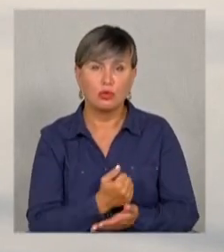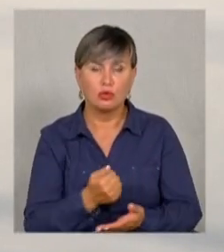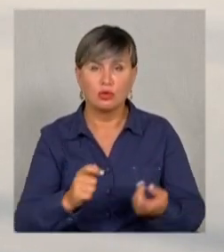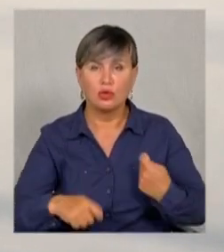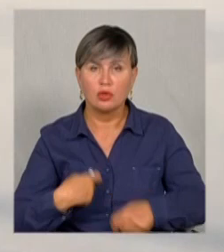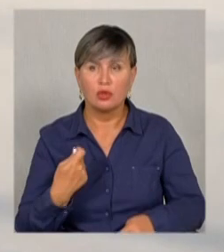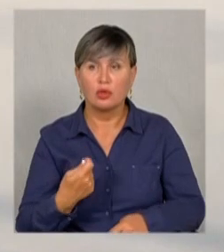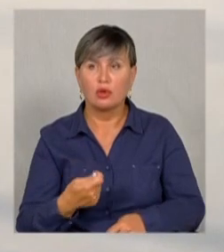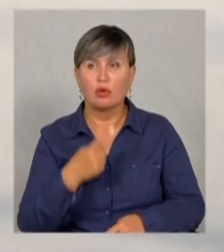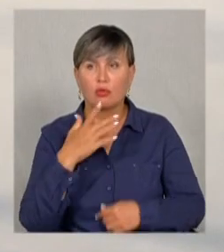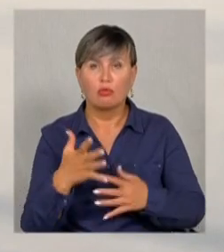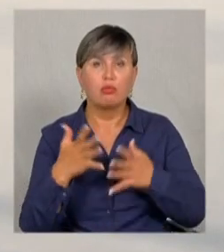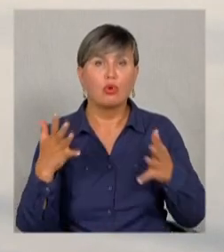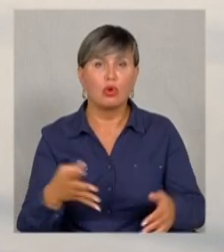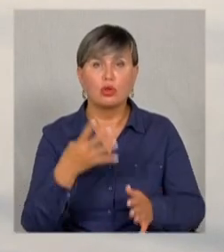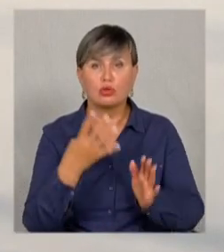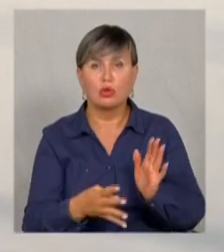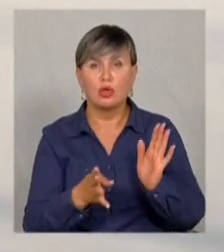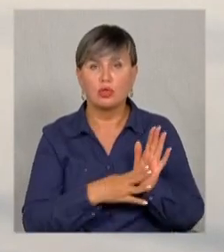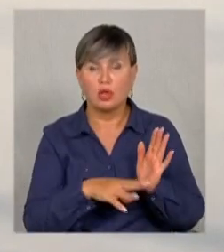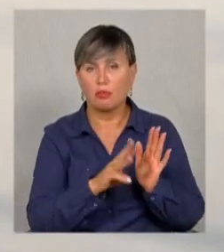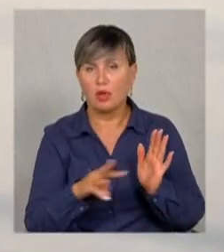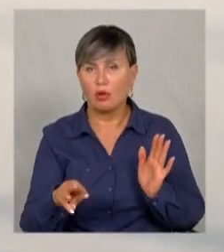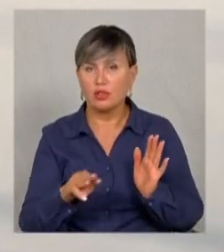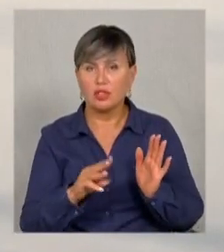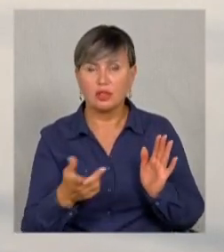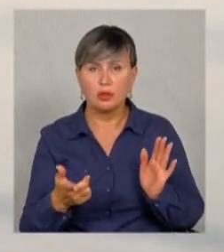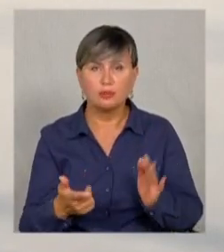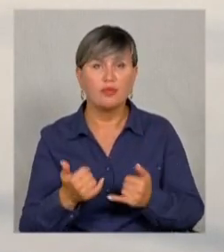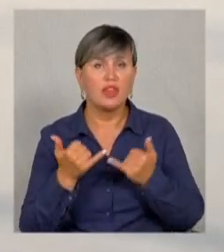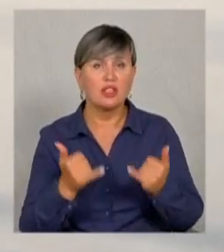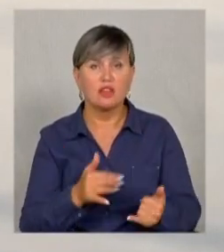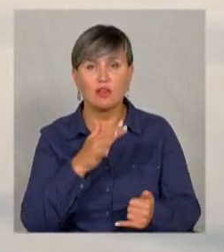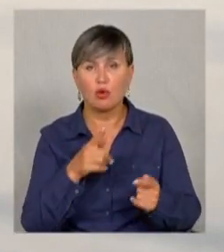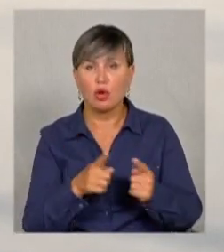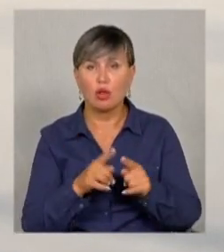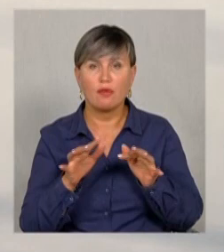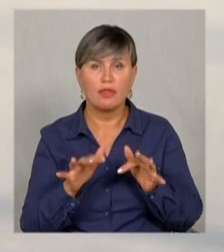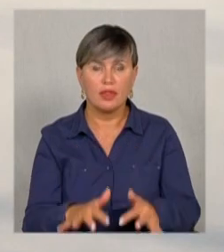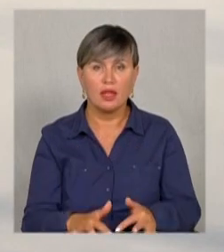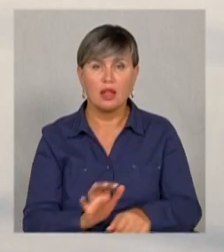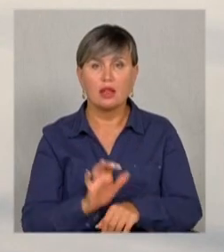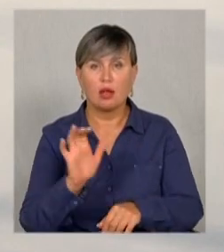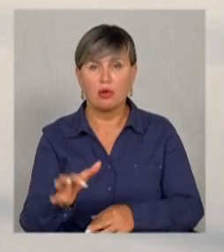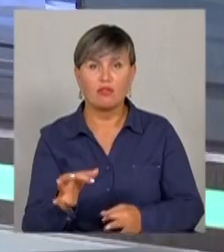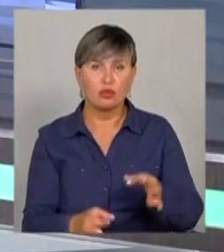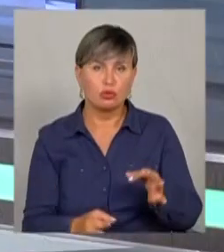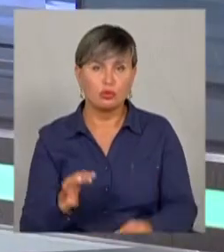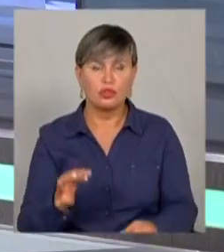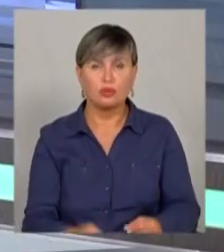заявлениям составляет более 49 миллионов тенге. В настоящее время уголовное дело направлено в суд.